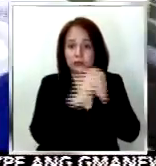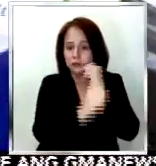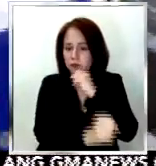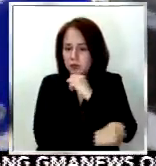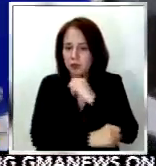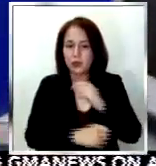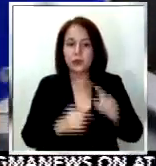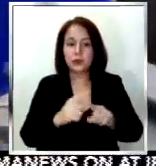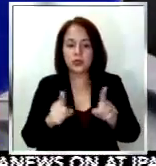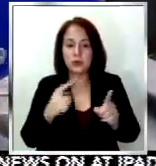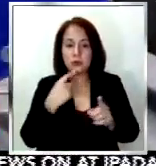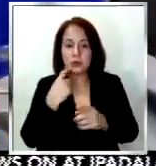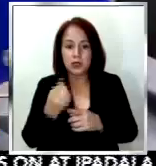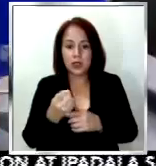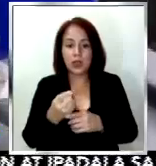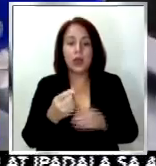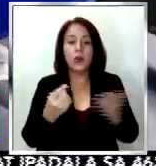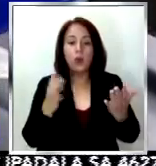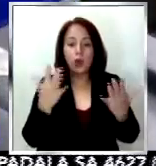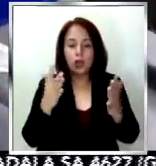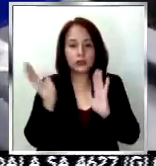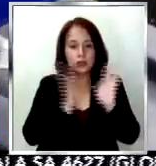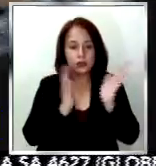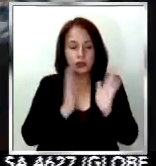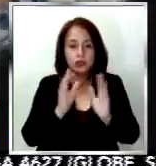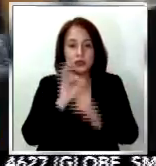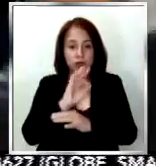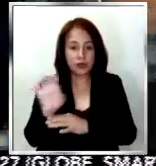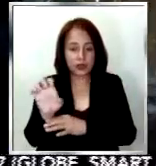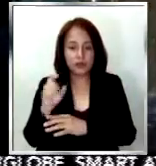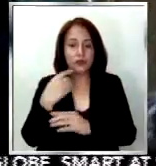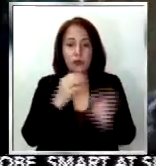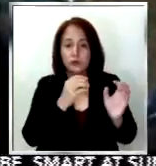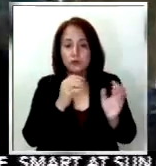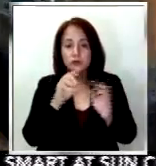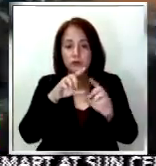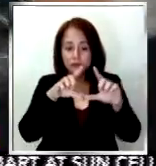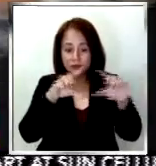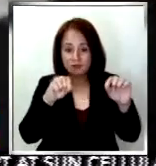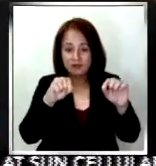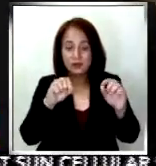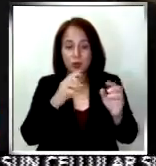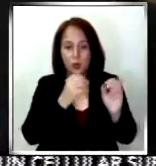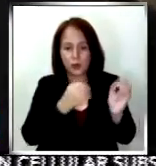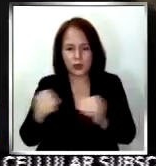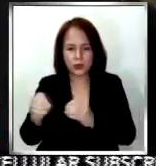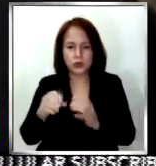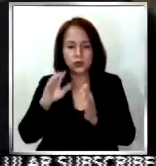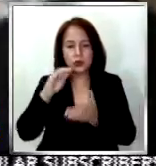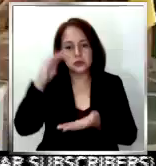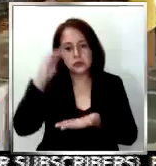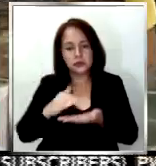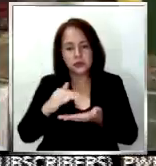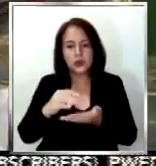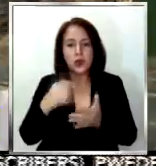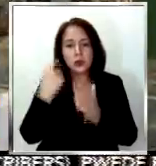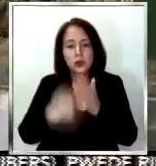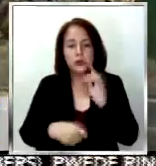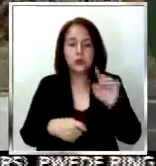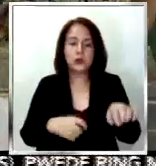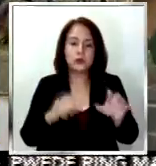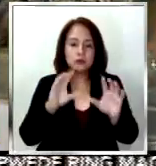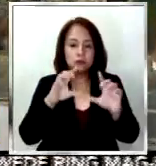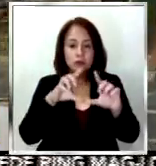monthly service fees para sa beep cards operations. Pinabaan din daw nila noon ang cost ng beep cards. Pagdating ng October